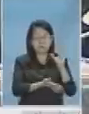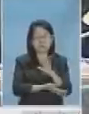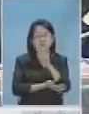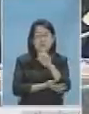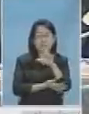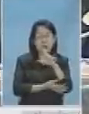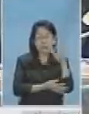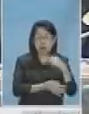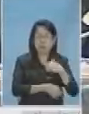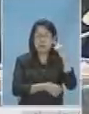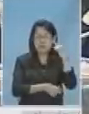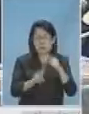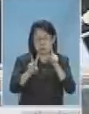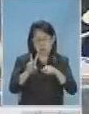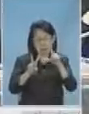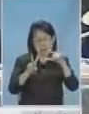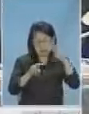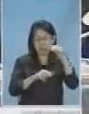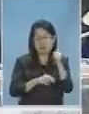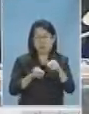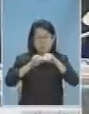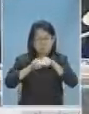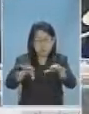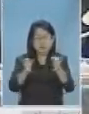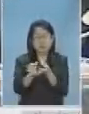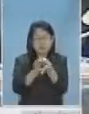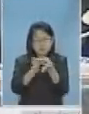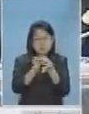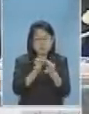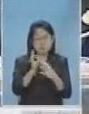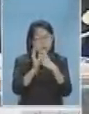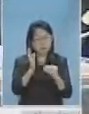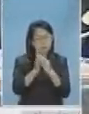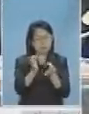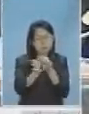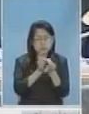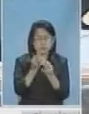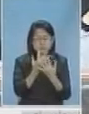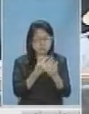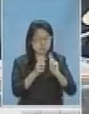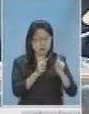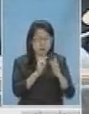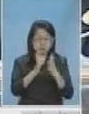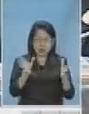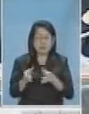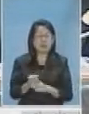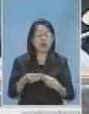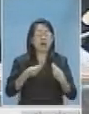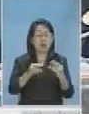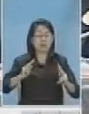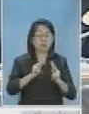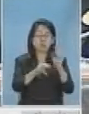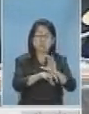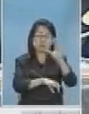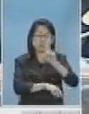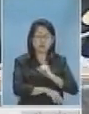ก 2,000 ล้านแล้วขยายการเสวนาขยายการทำความเข้าใจกับประชาชนในทุกหมู่เหล่าไม่ใช่จำเป็นต้องให้กระทรวงมหาดไทยเป็นคนทำแต่เพียงอย่างเดียวก็